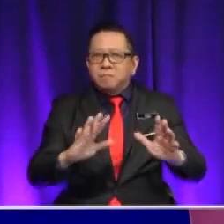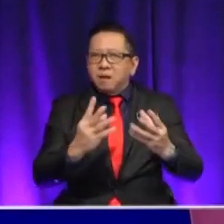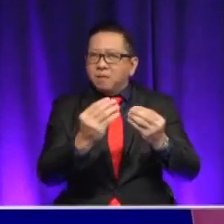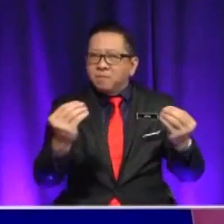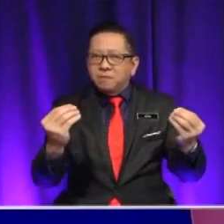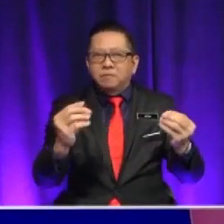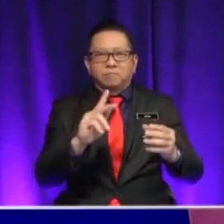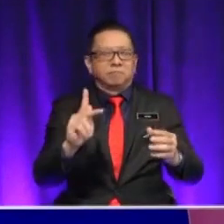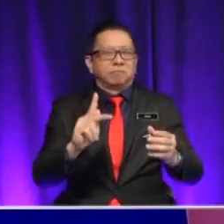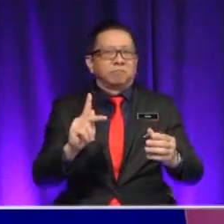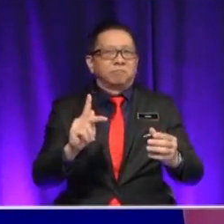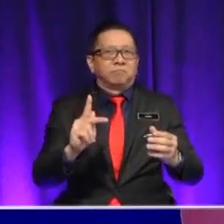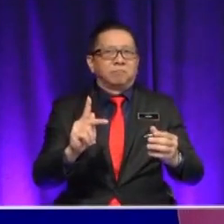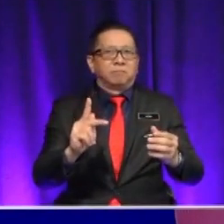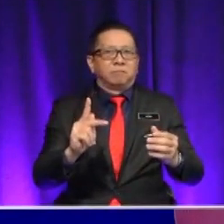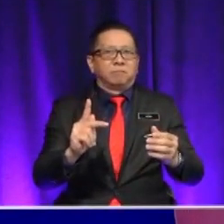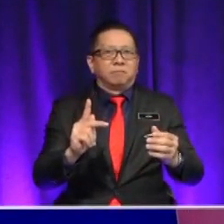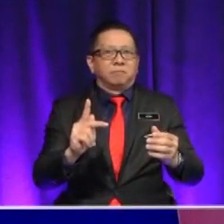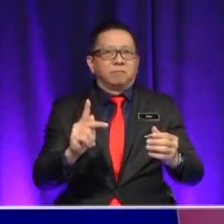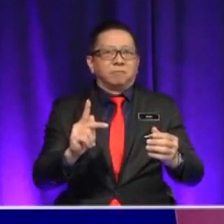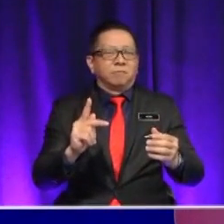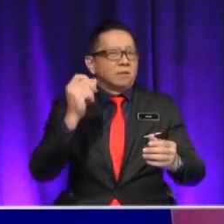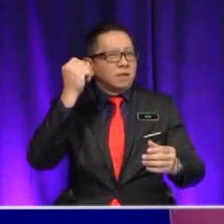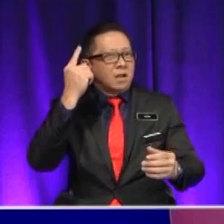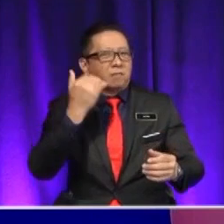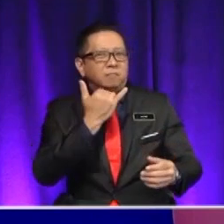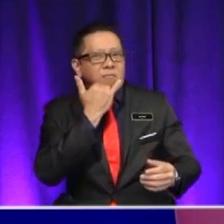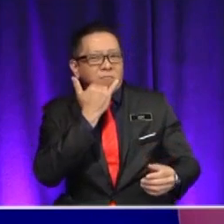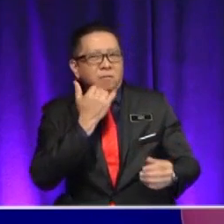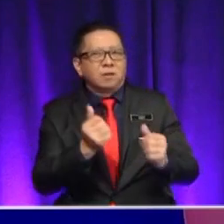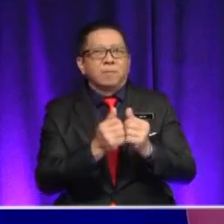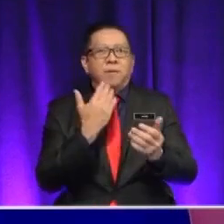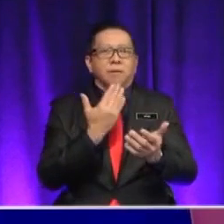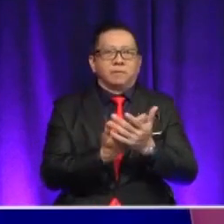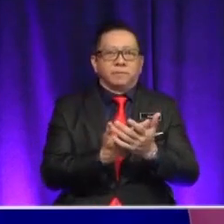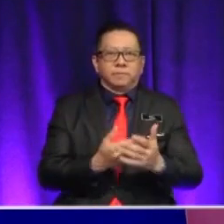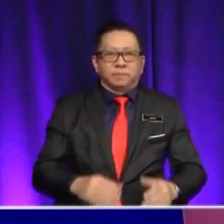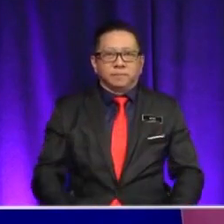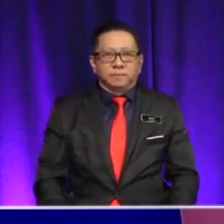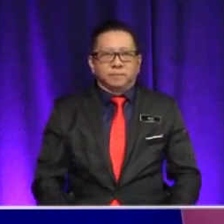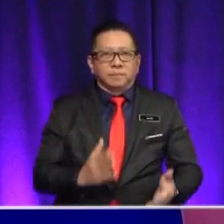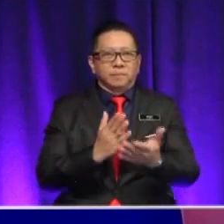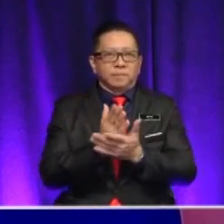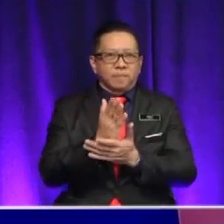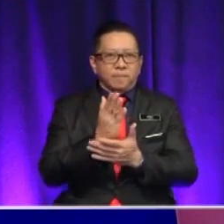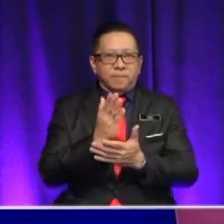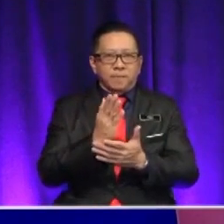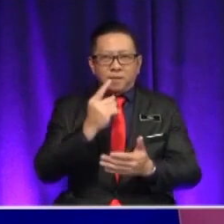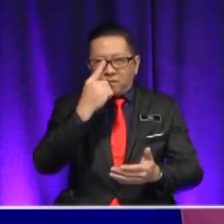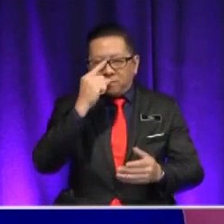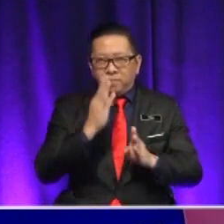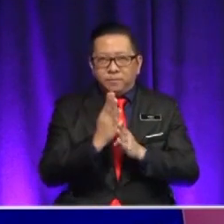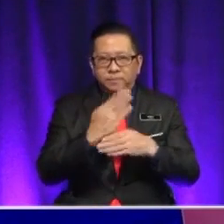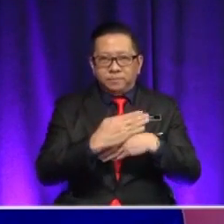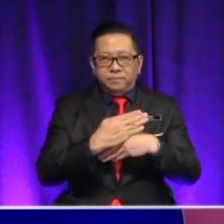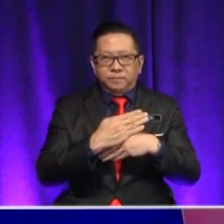tu yang penting, okey, dapat melahirkan warga negara yang bertolak ansur. Okey, yang seterusnya adalah untuk membentuk